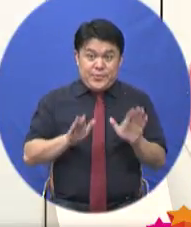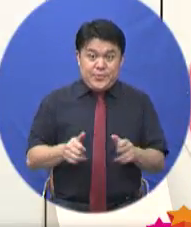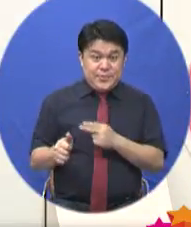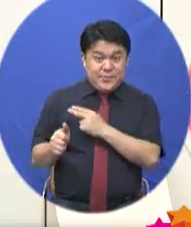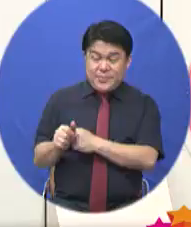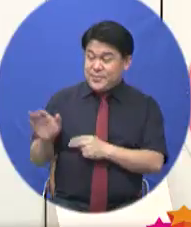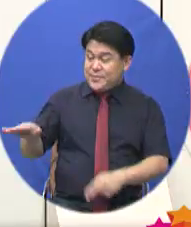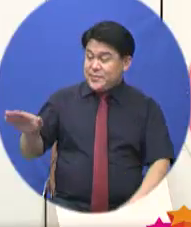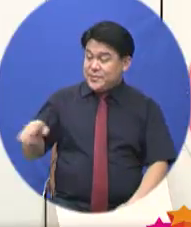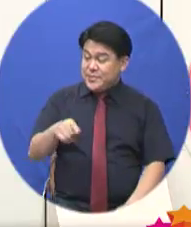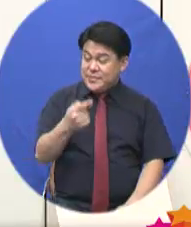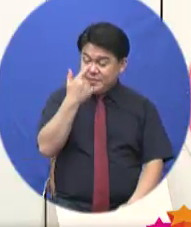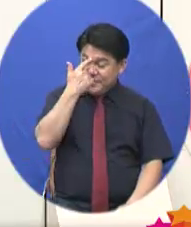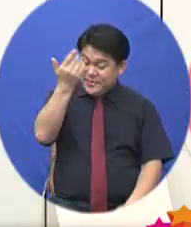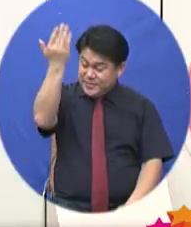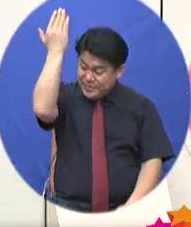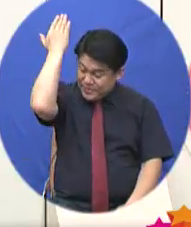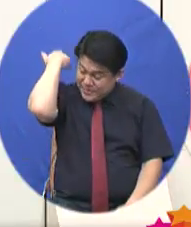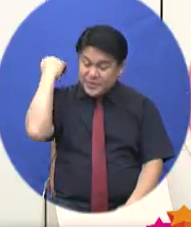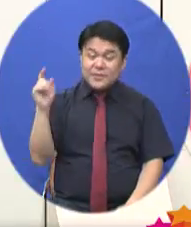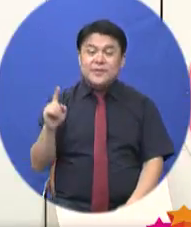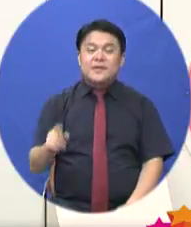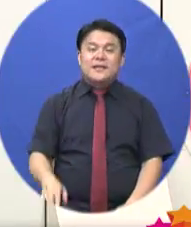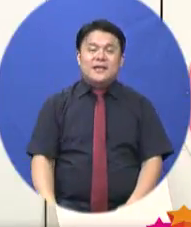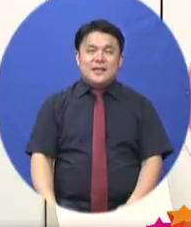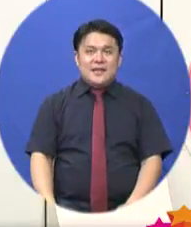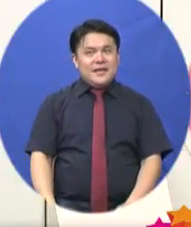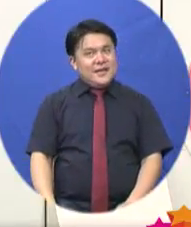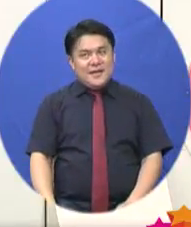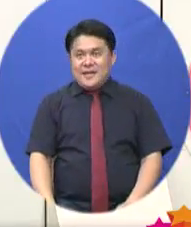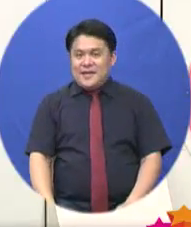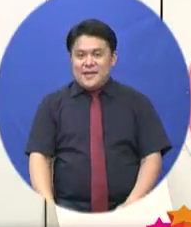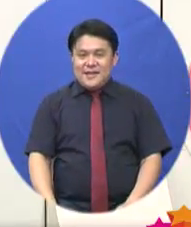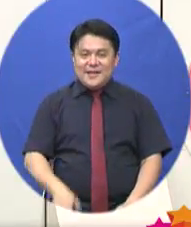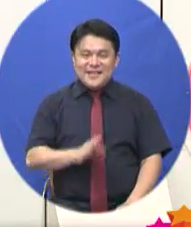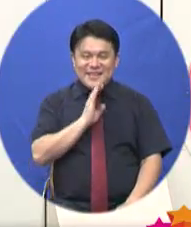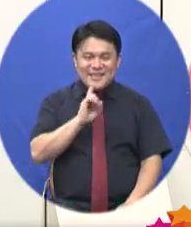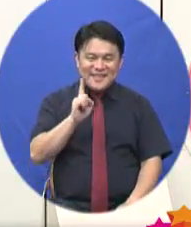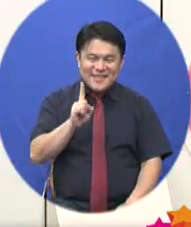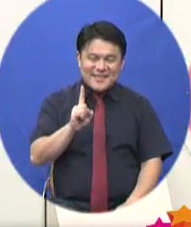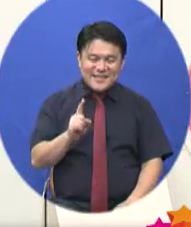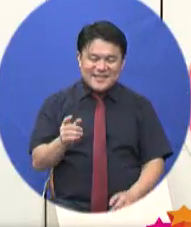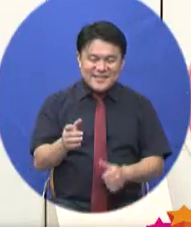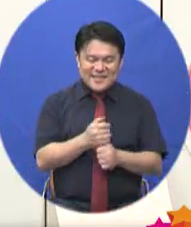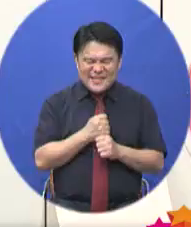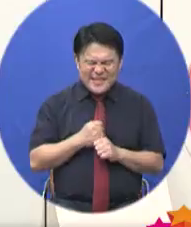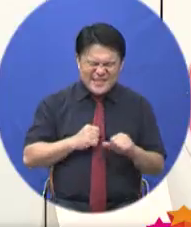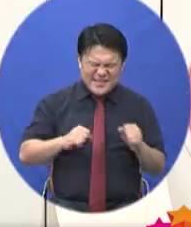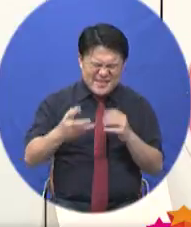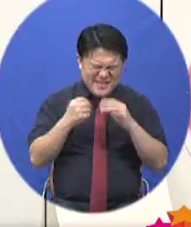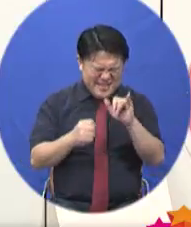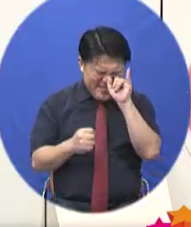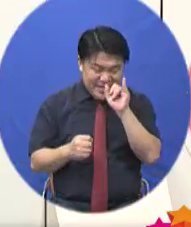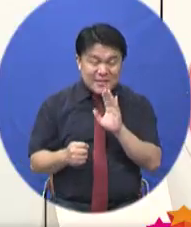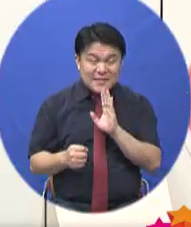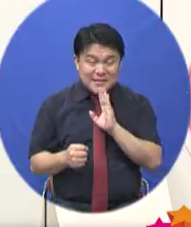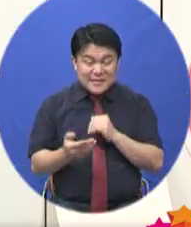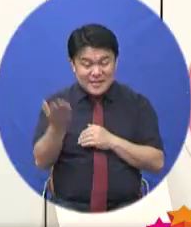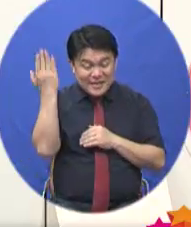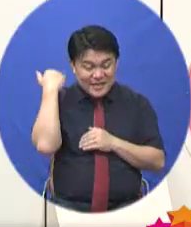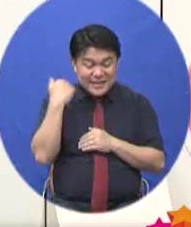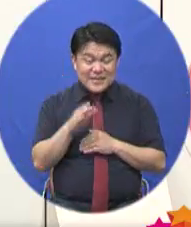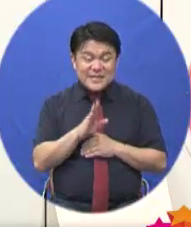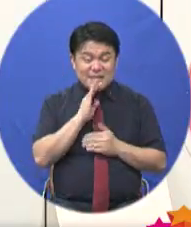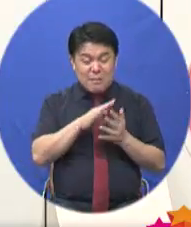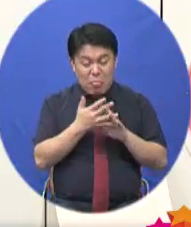선생님 그 옛날엔 또 웬 그렇게 또 이렇게 정말 그 잡기 운동 많이 했죠. 그 당시엔 왜 이렇게 못